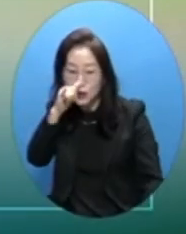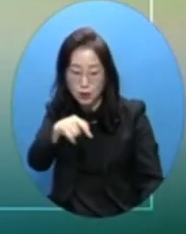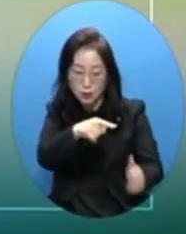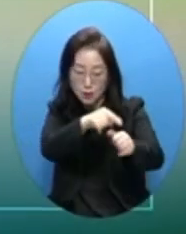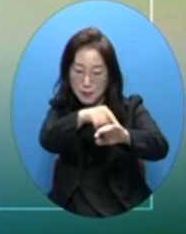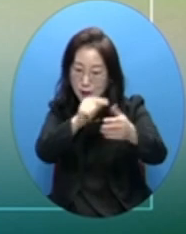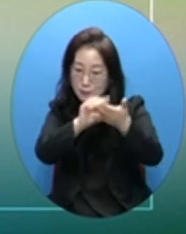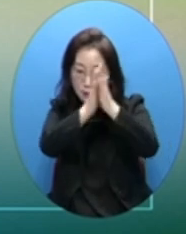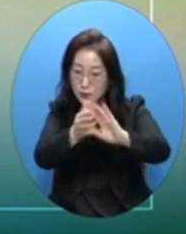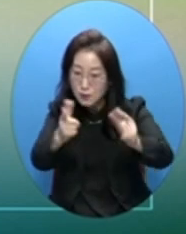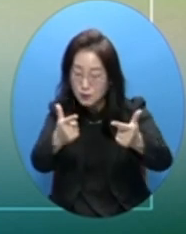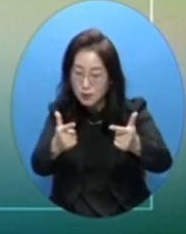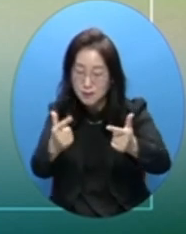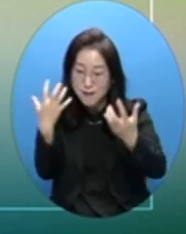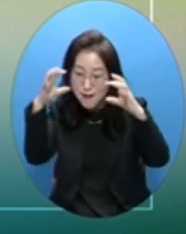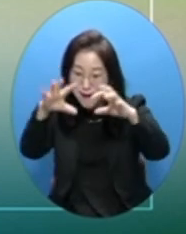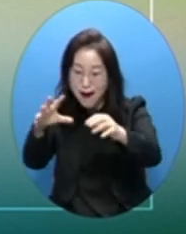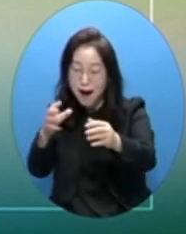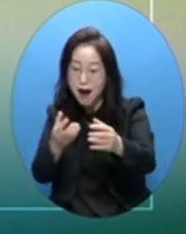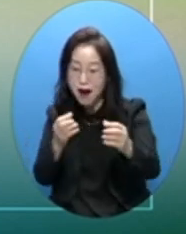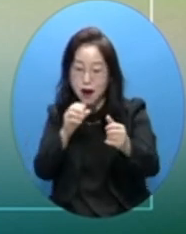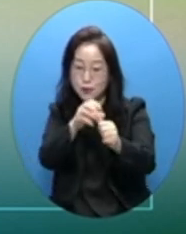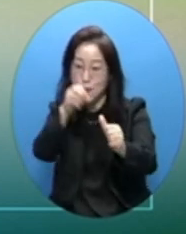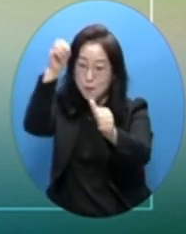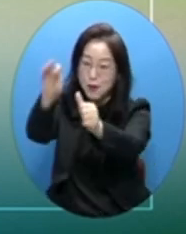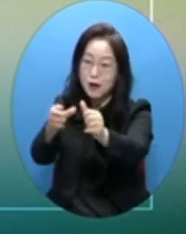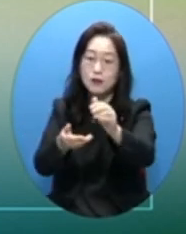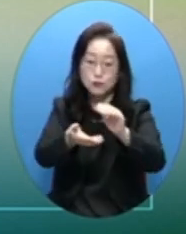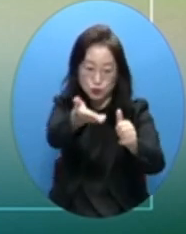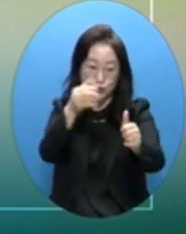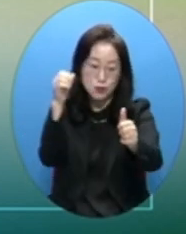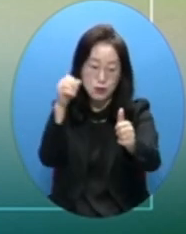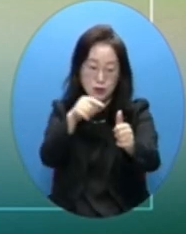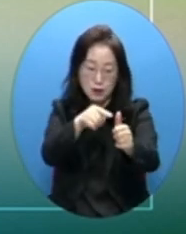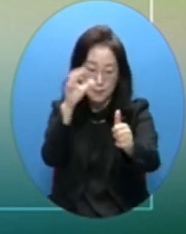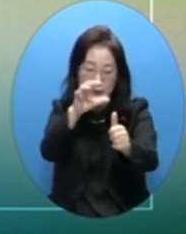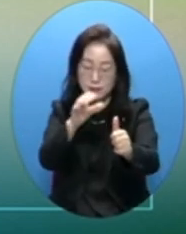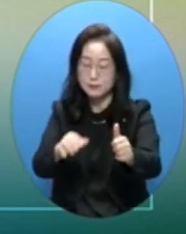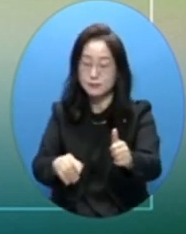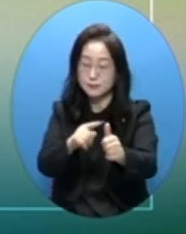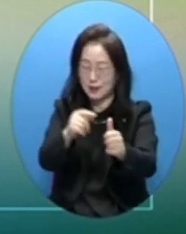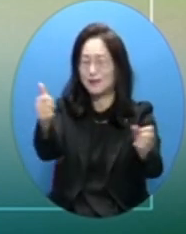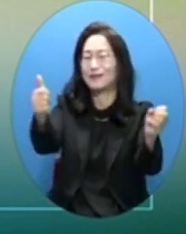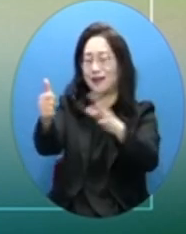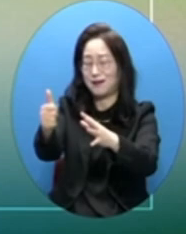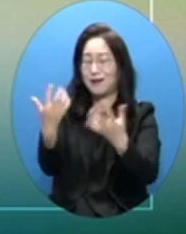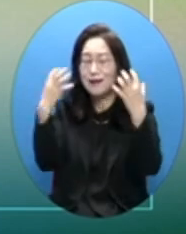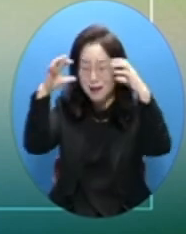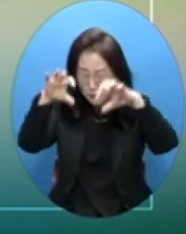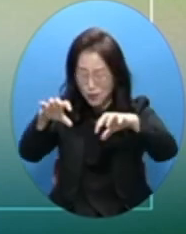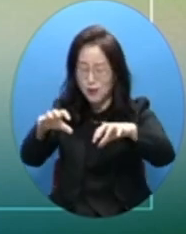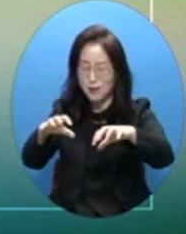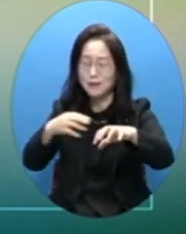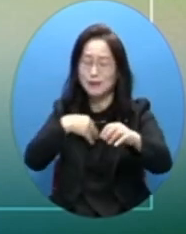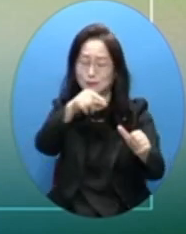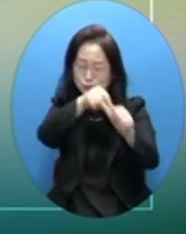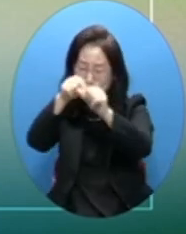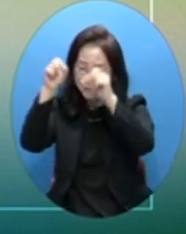그 우리 속에 던져버릴 것이다. 협박을 했습니다. 그때 폴리카 감독이 말합니다. 맹수들에게 던지십시오.